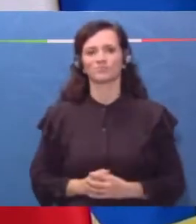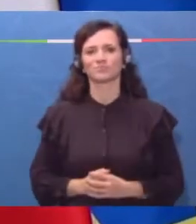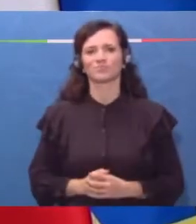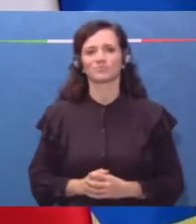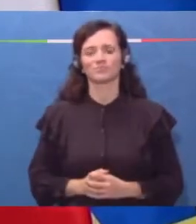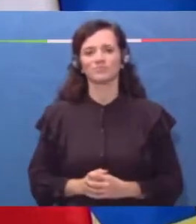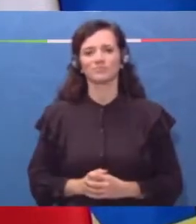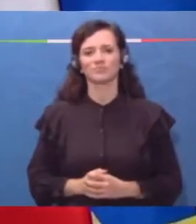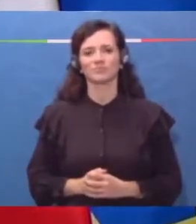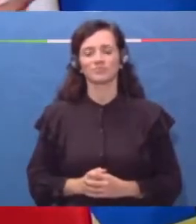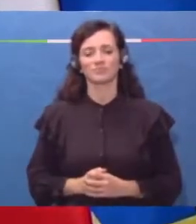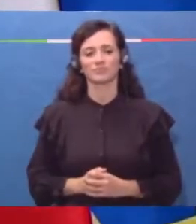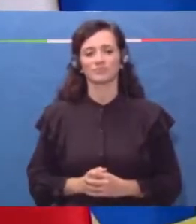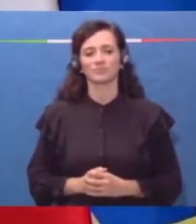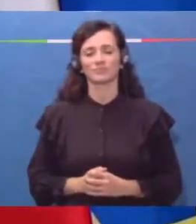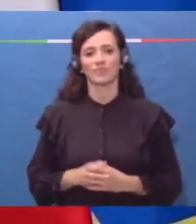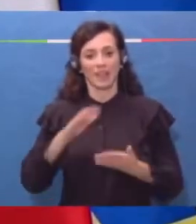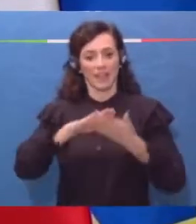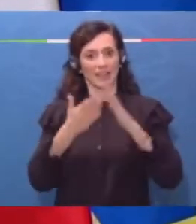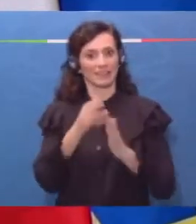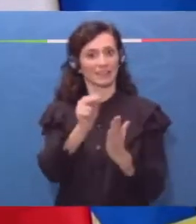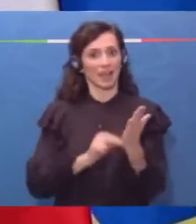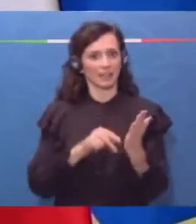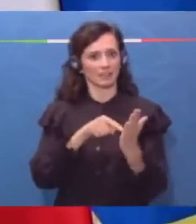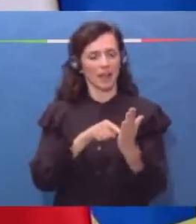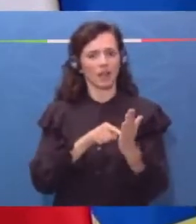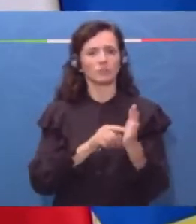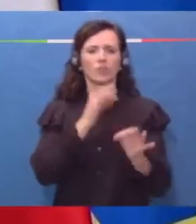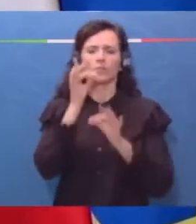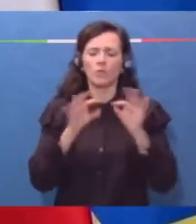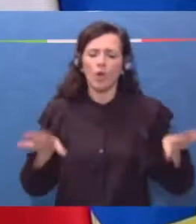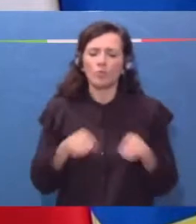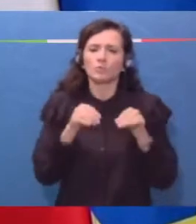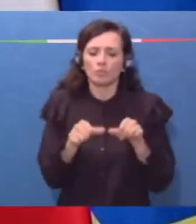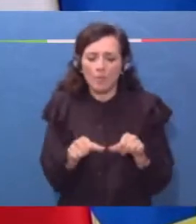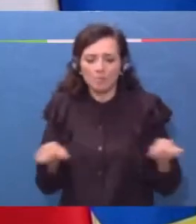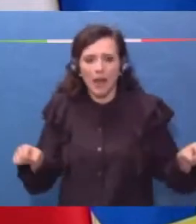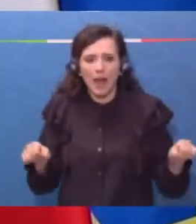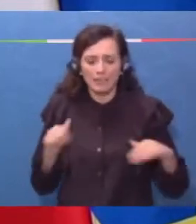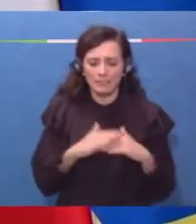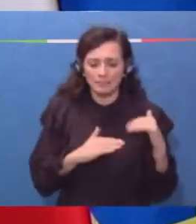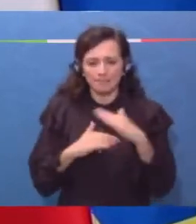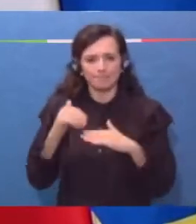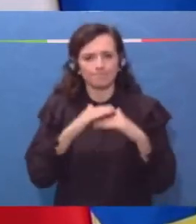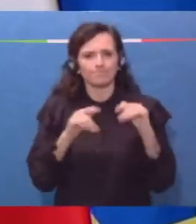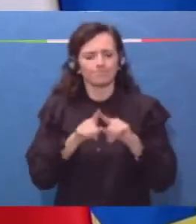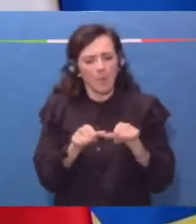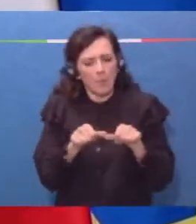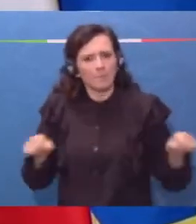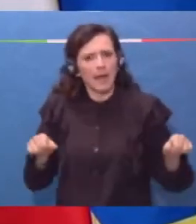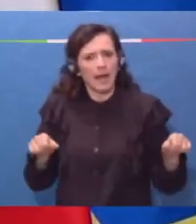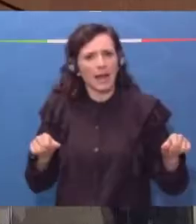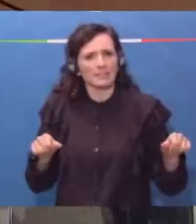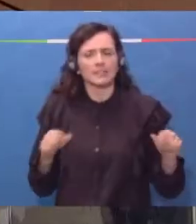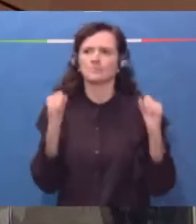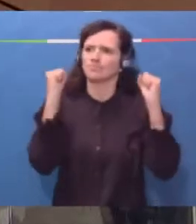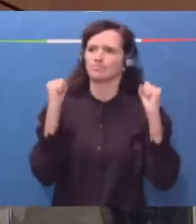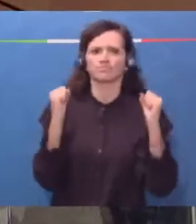e consentirà di costruire su queste basi solide che lei ha evocato questa